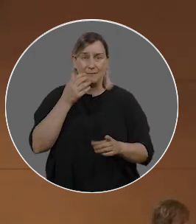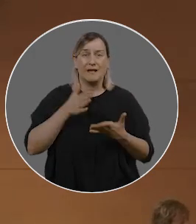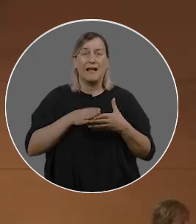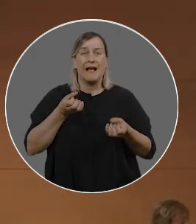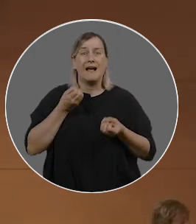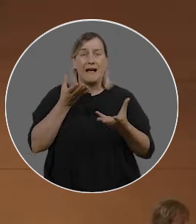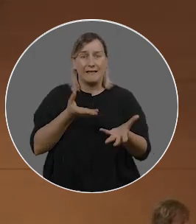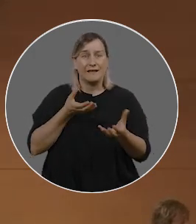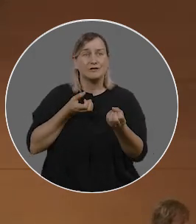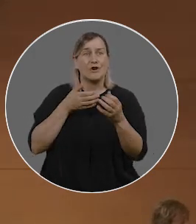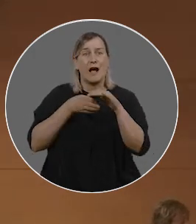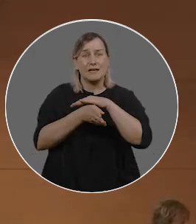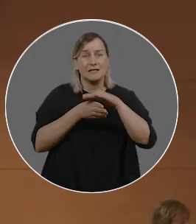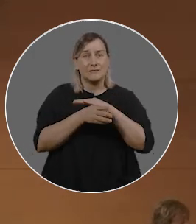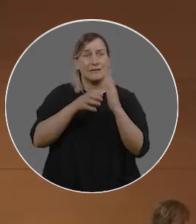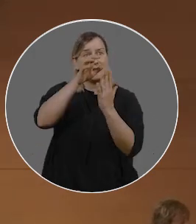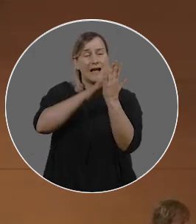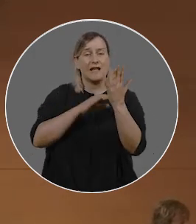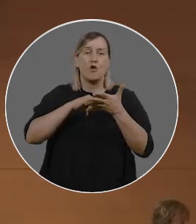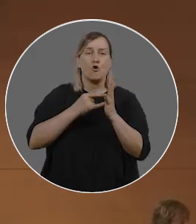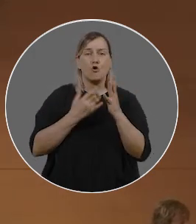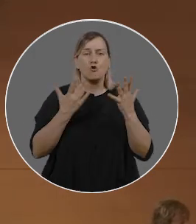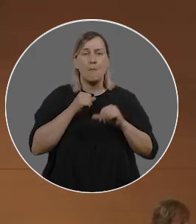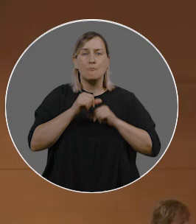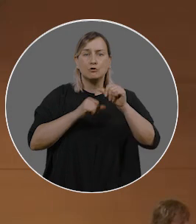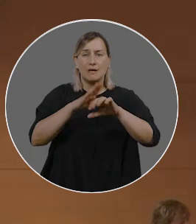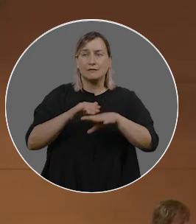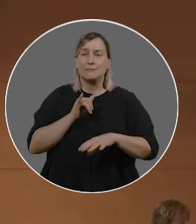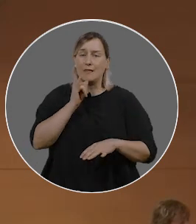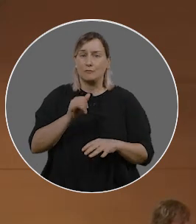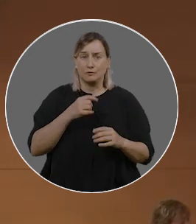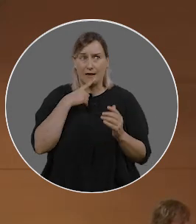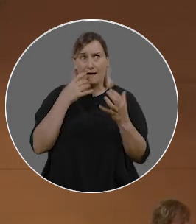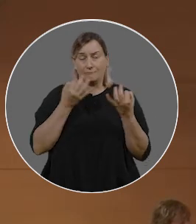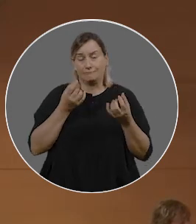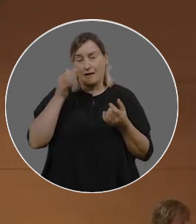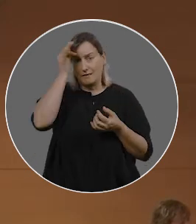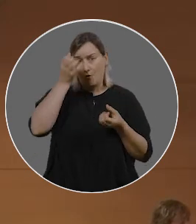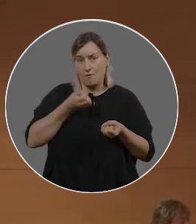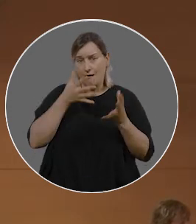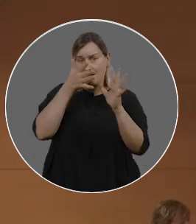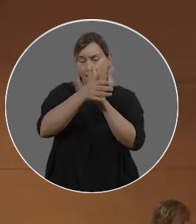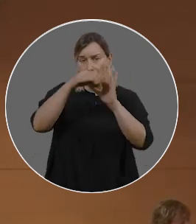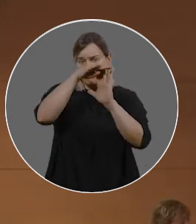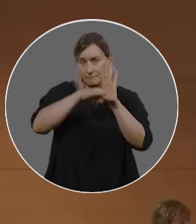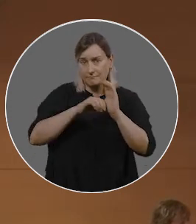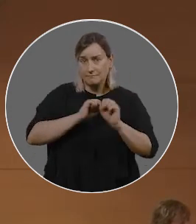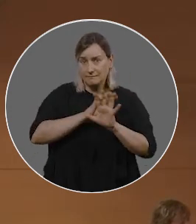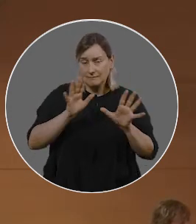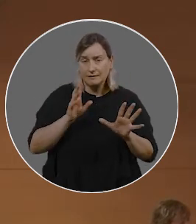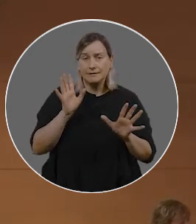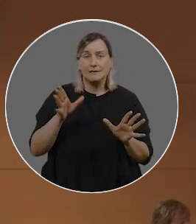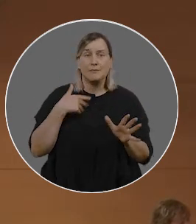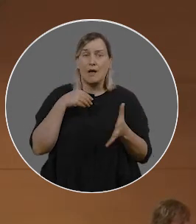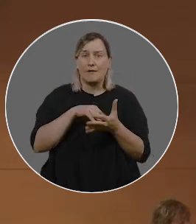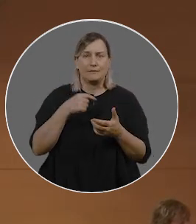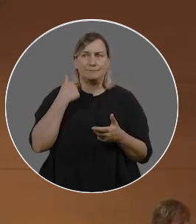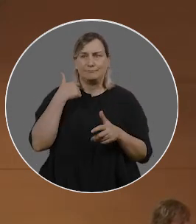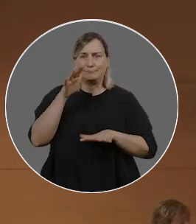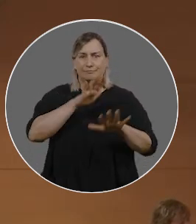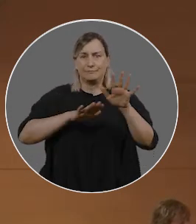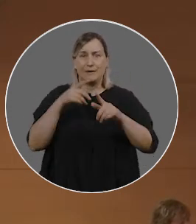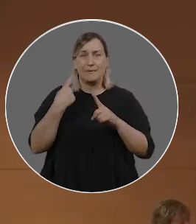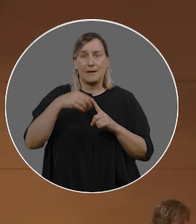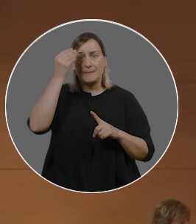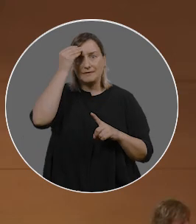tot i que les declaracions d'accessibilitat ha d'aparèixer, com és aquest procés per denunciar, i a vegades es